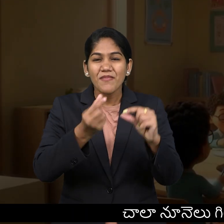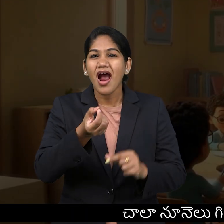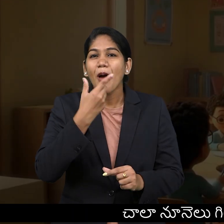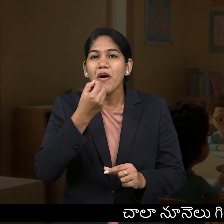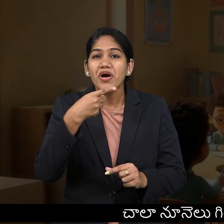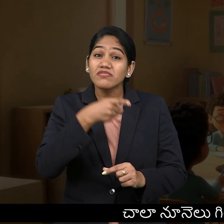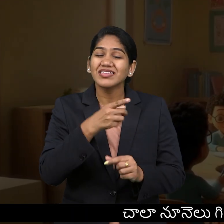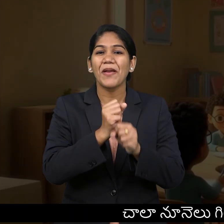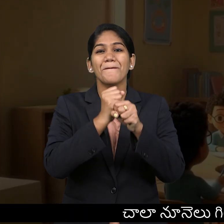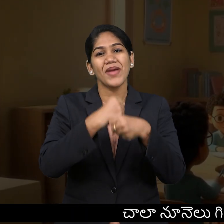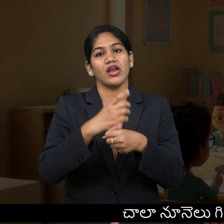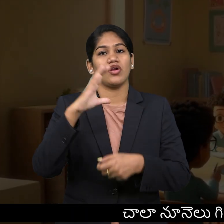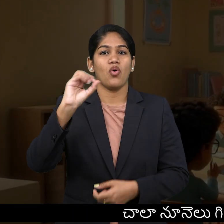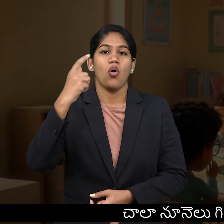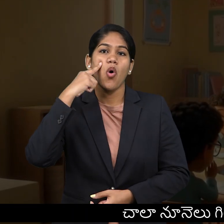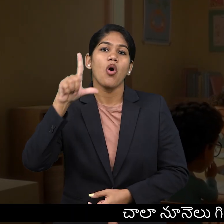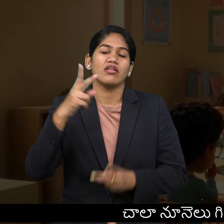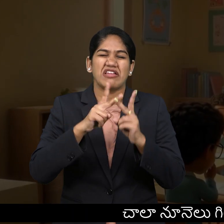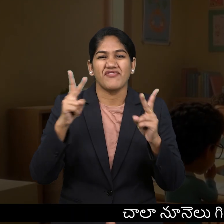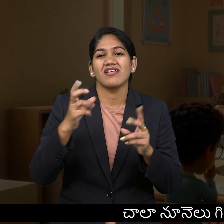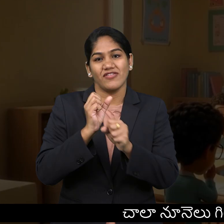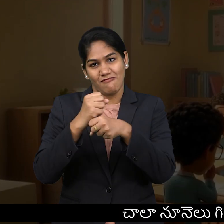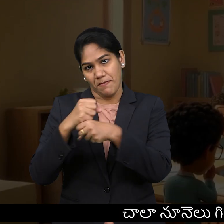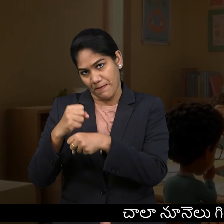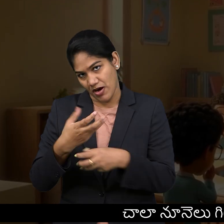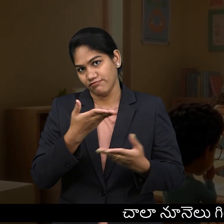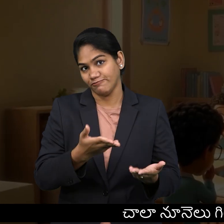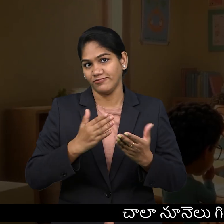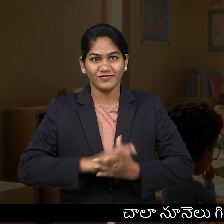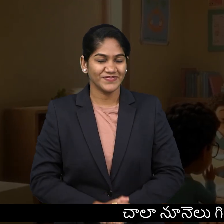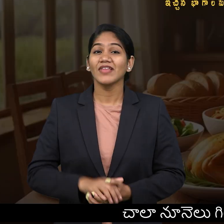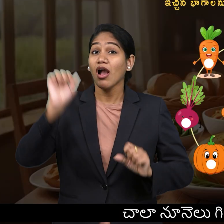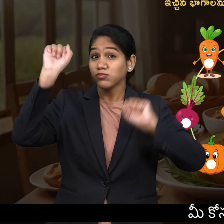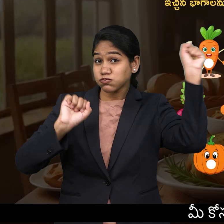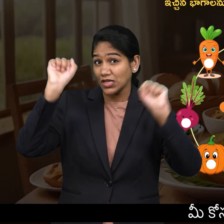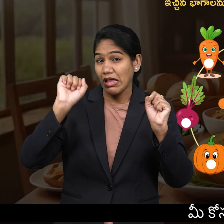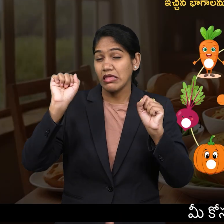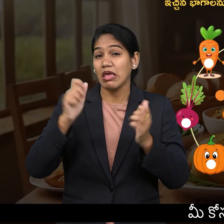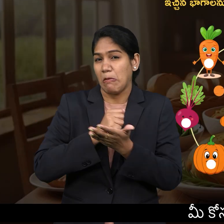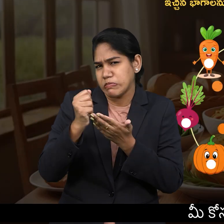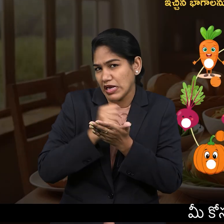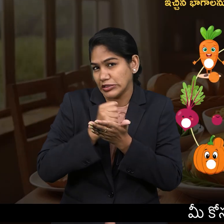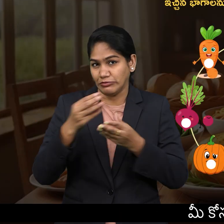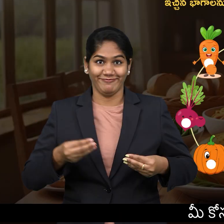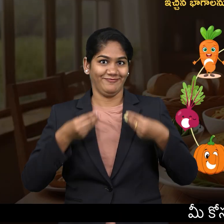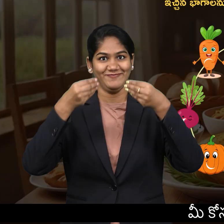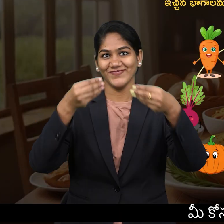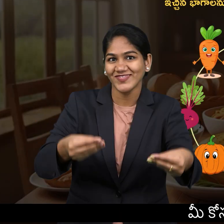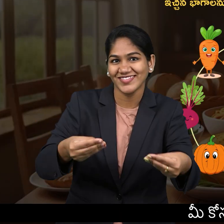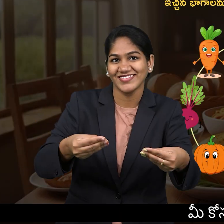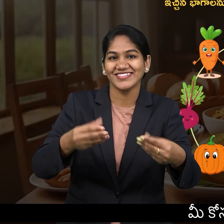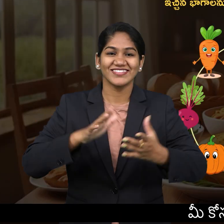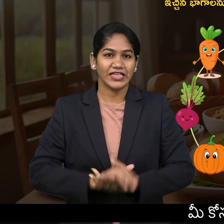చాలా నూనెలు గింజల నుండి తయారవుతాయి. మీకోసం ఒక కార్యాచరణ.